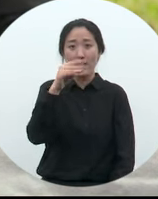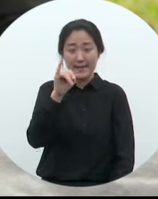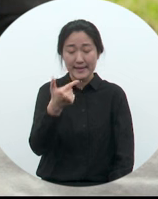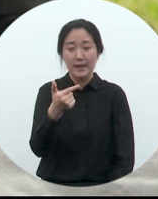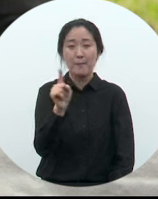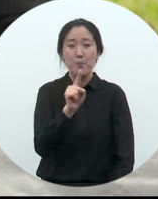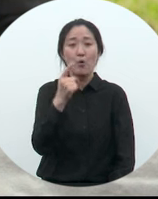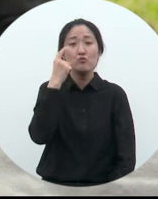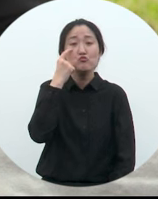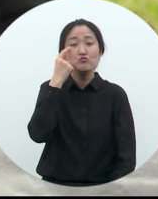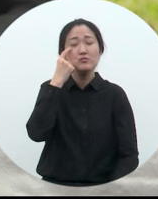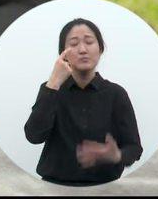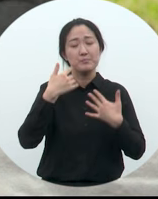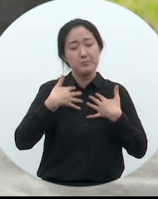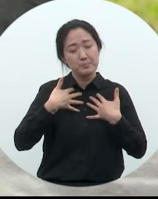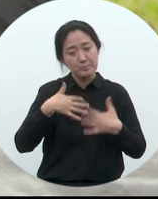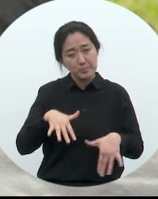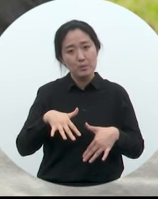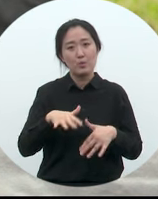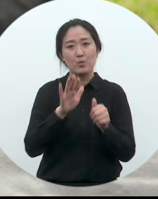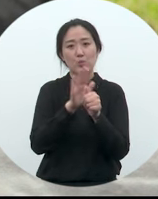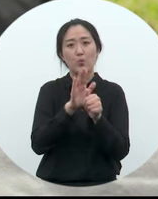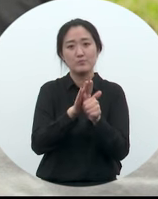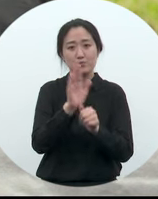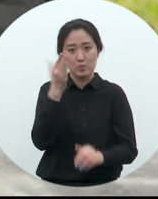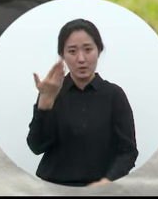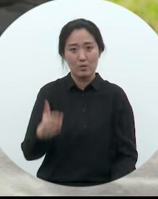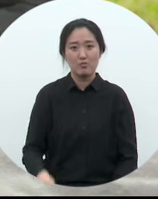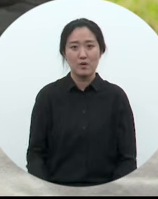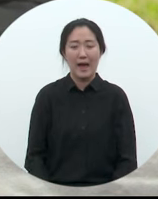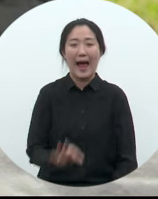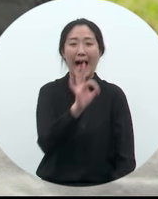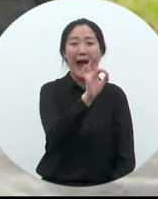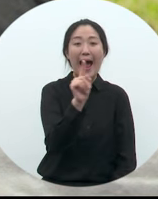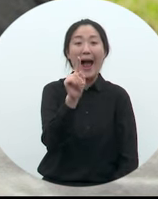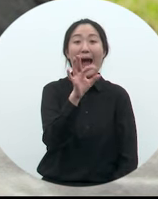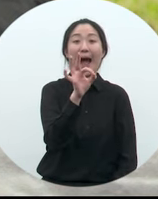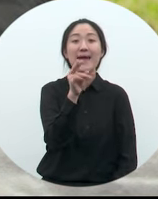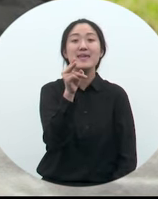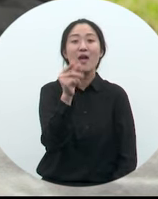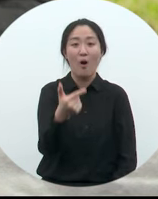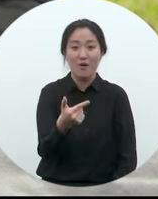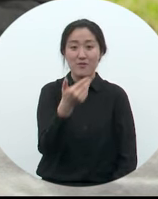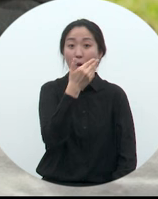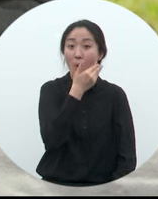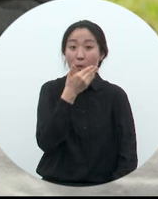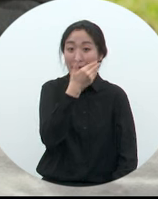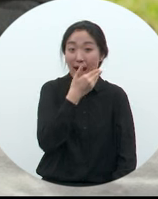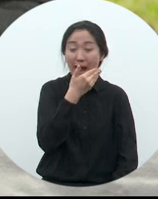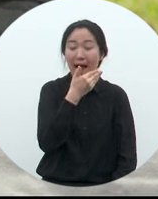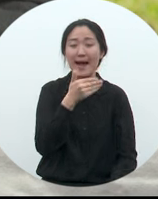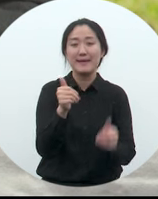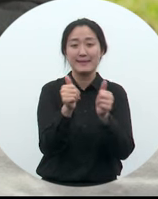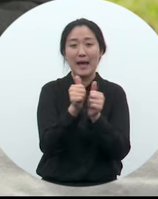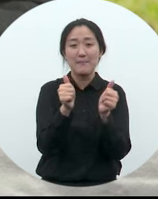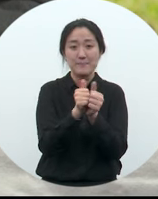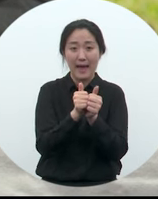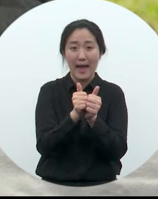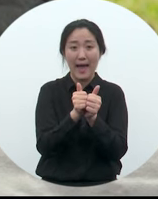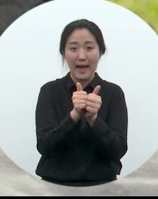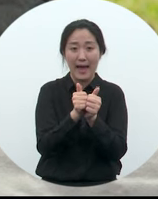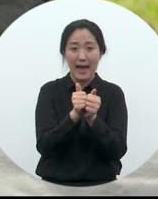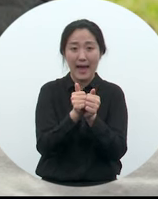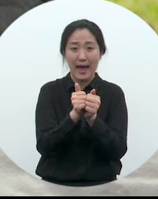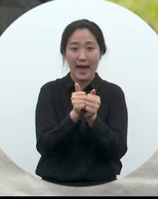피로를 풀어주는데도 도움이 많이 되죠. 굴은 아연 성분들이 많이 들어있기 때문에 남성의 원기